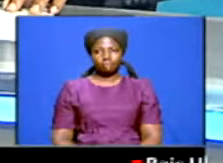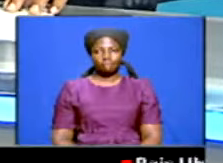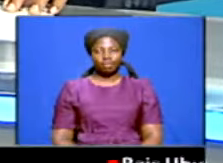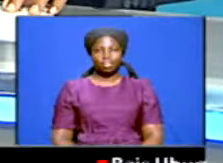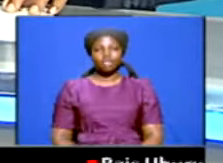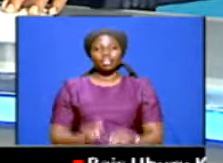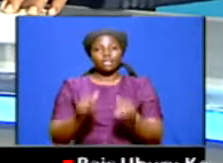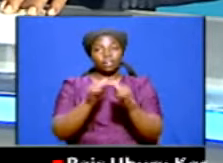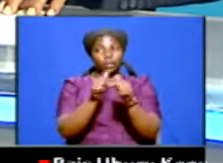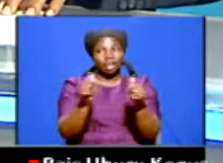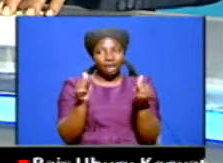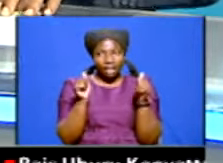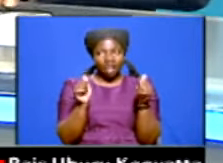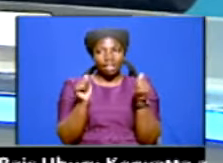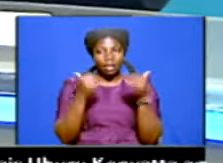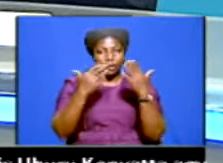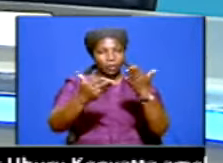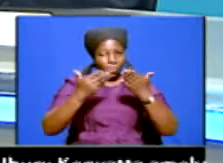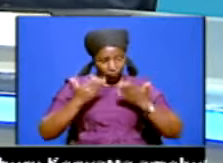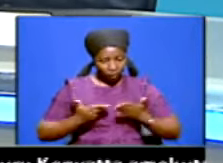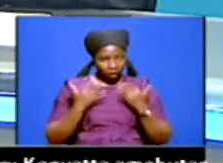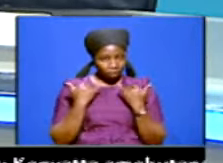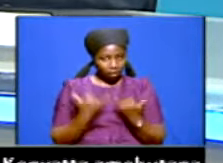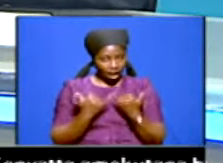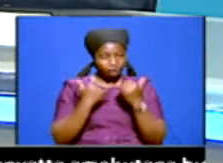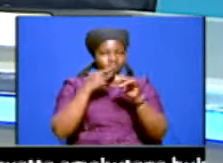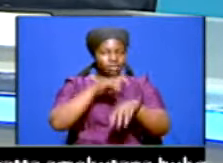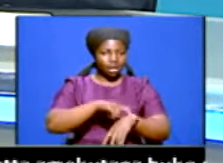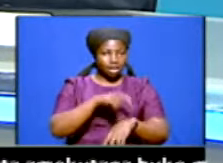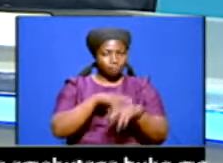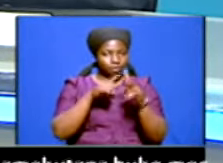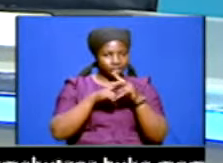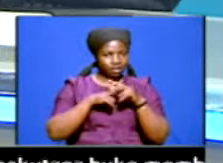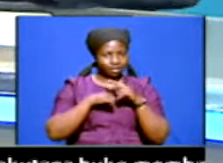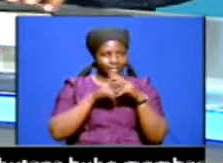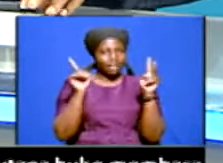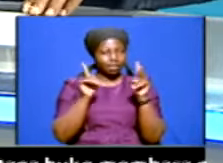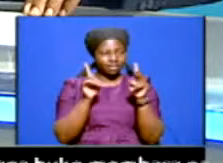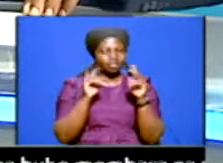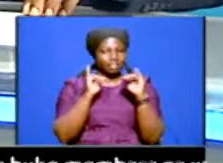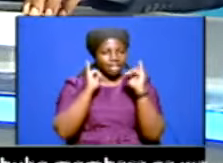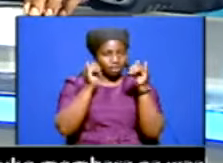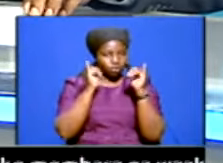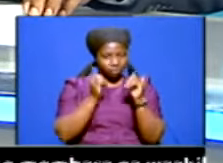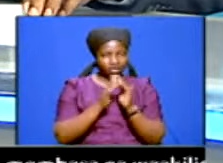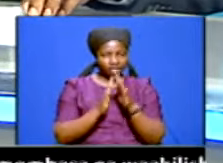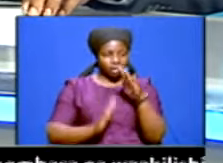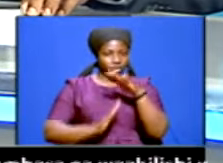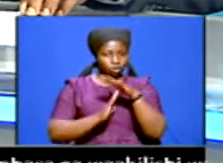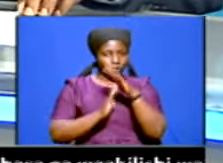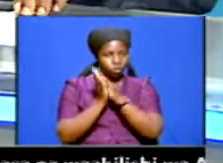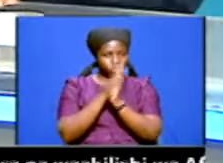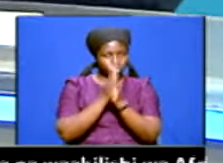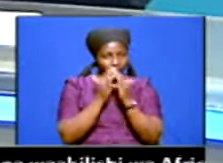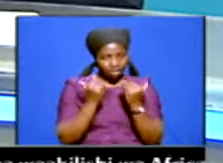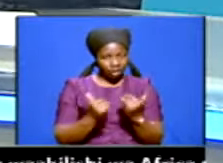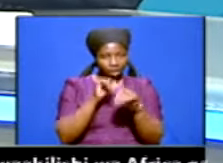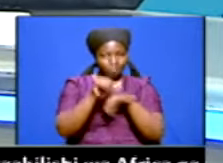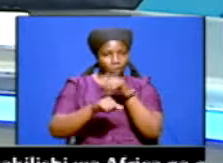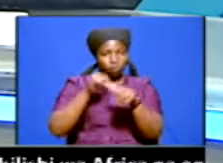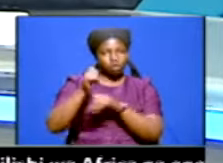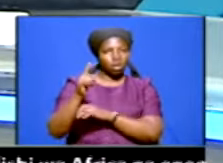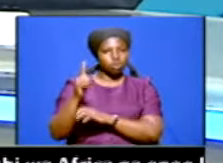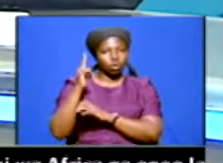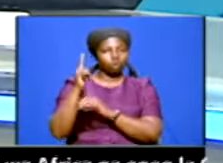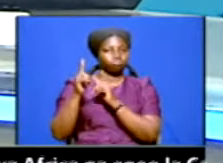Namalan wasalan, karibu. Na ndio sasa mkoko unaanza kualika maua. Na taarifa yetu ya kwanza ni kuhusiana na mambo ya kisheria, na jaji mkuu Martha